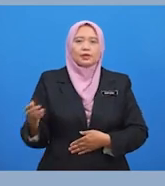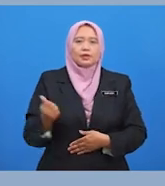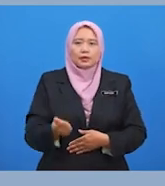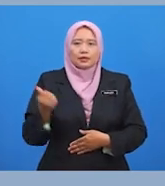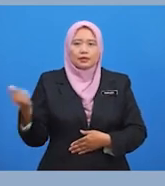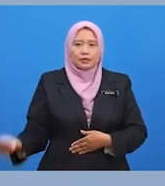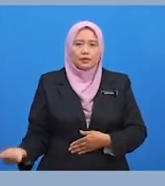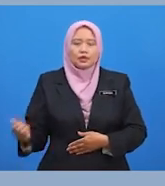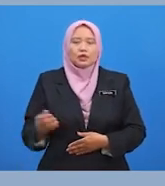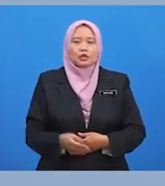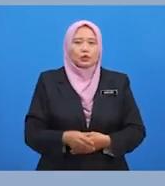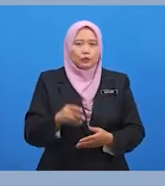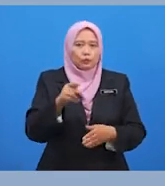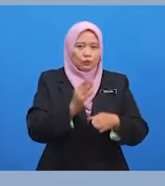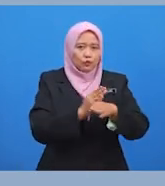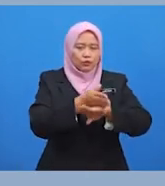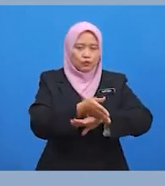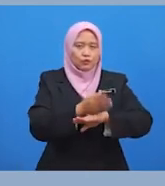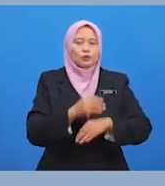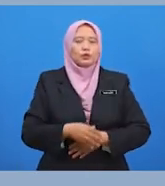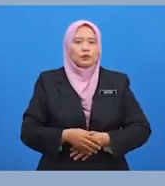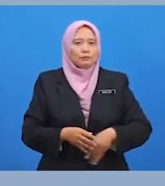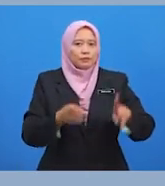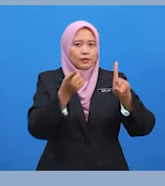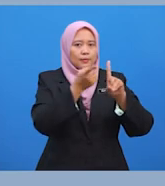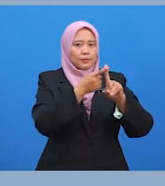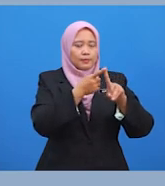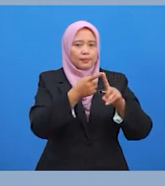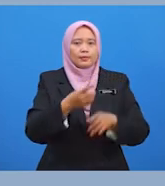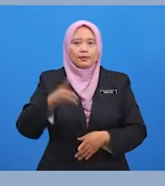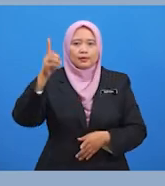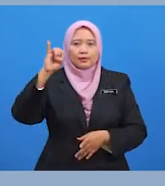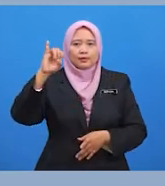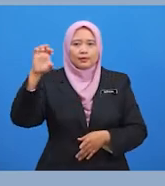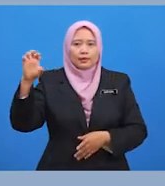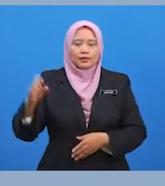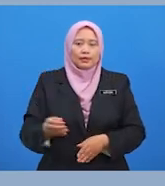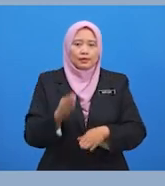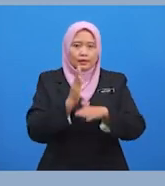Bagus! Jawapan yang betul. Pertama, die cutter.